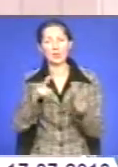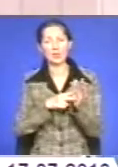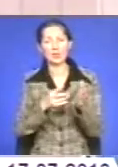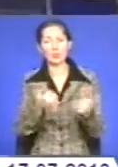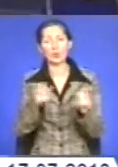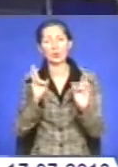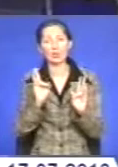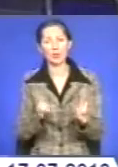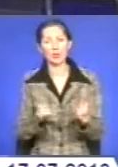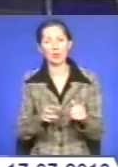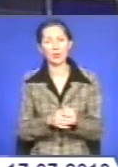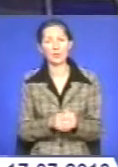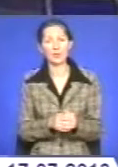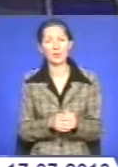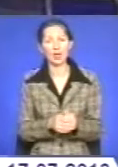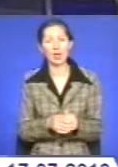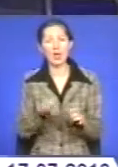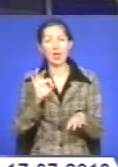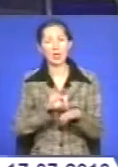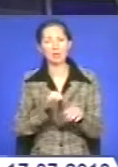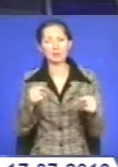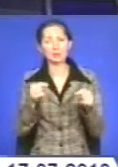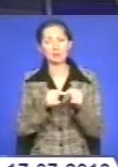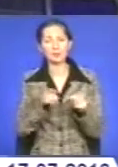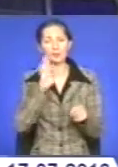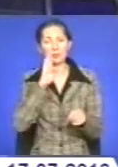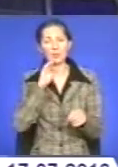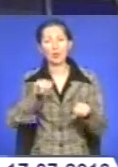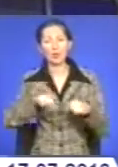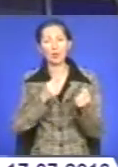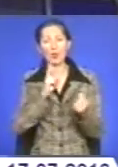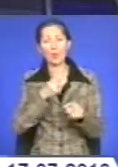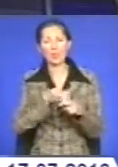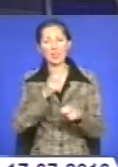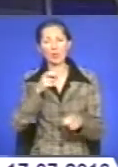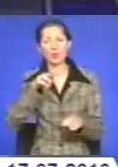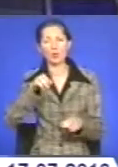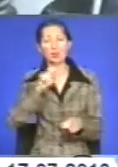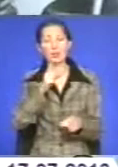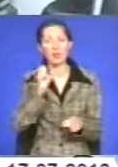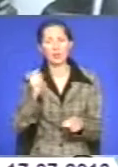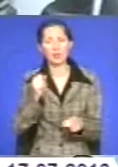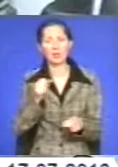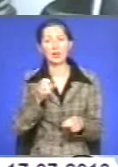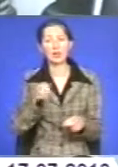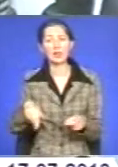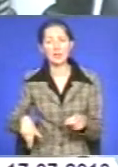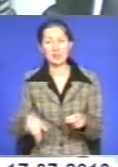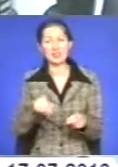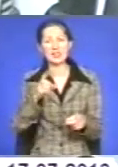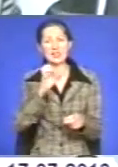травми. Лікарі діагностували у пацієнтки перелом кісток тазу, стегневої кістки, кісток